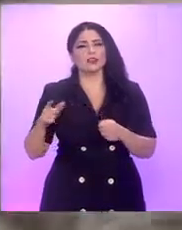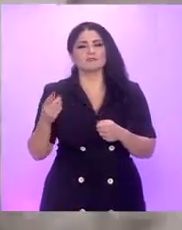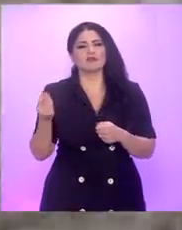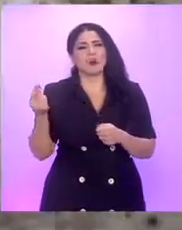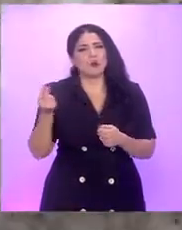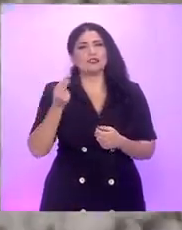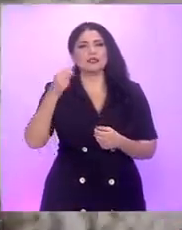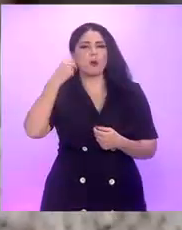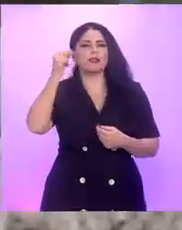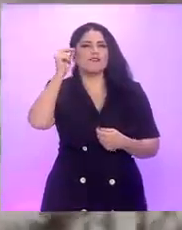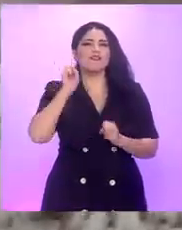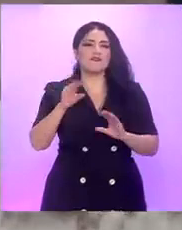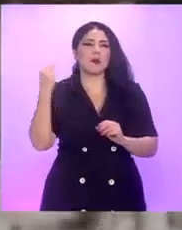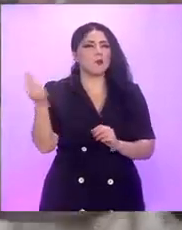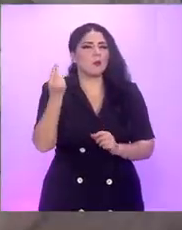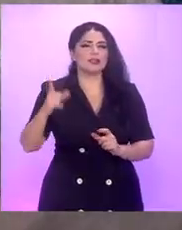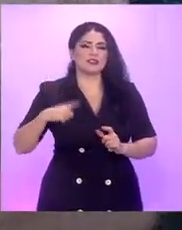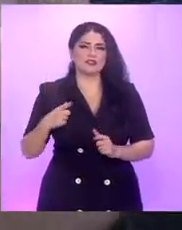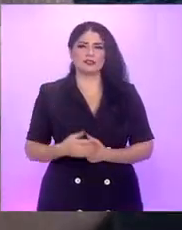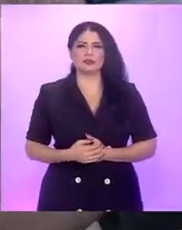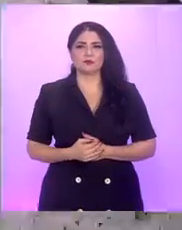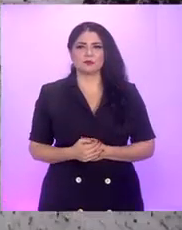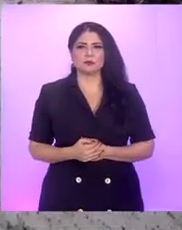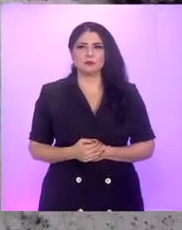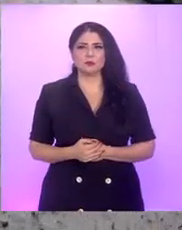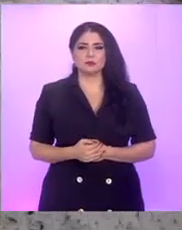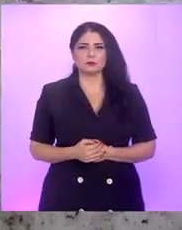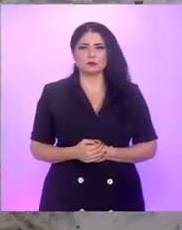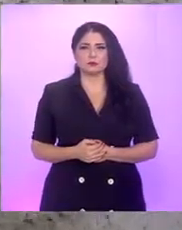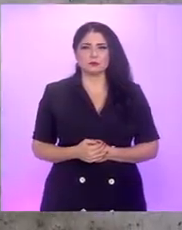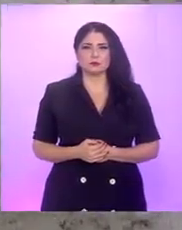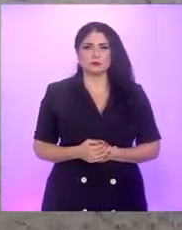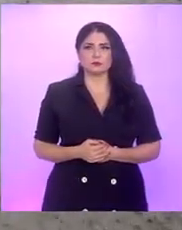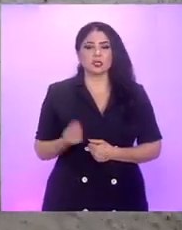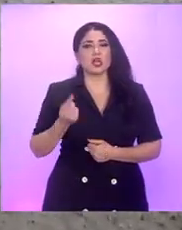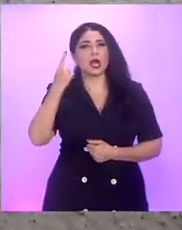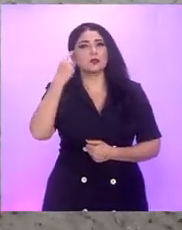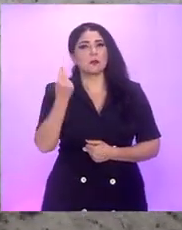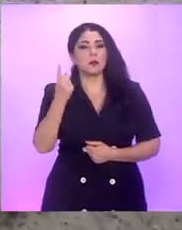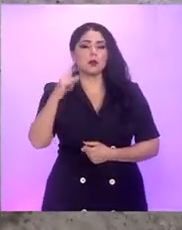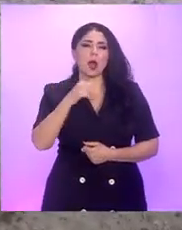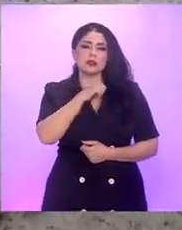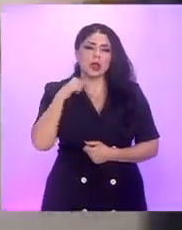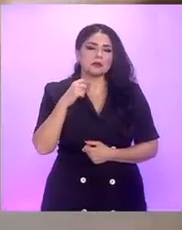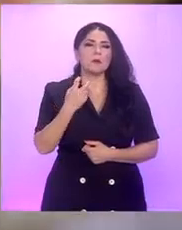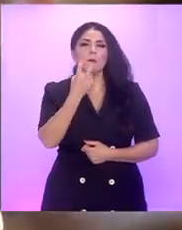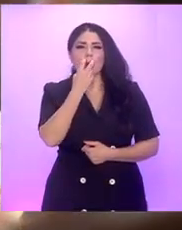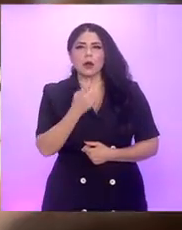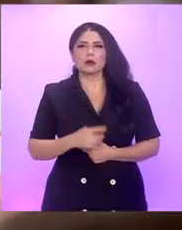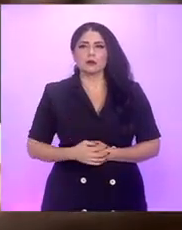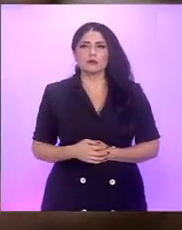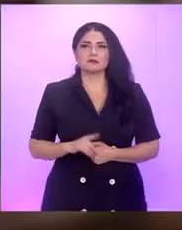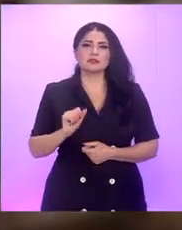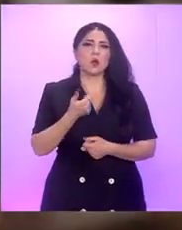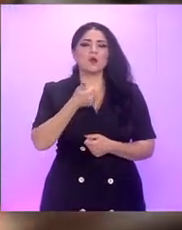hrănirea chefurilor populare fiecare se umplu timpul cum și a permis cea crezut că e bine îmi iau tăiat un porc Kaufland din